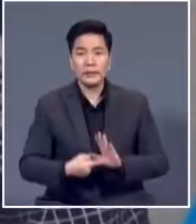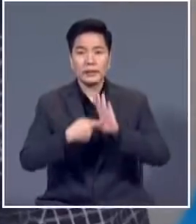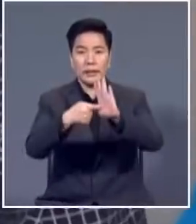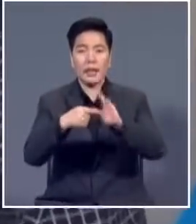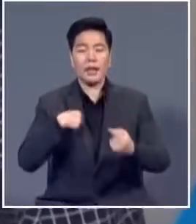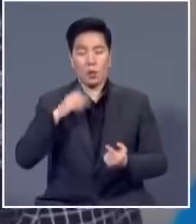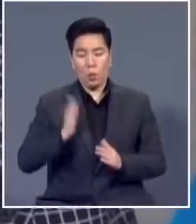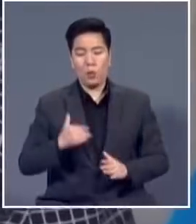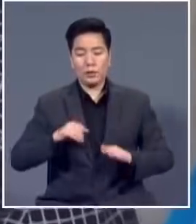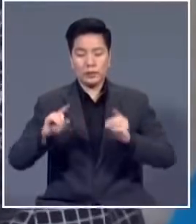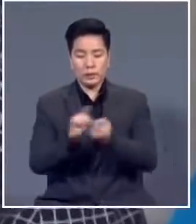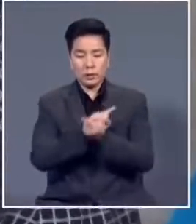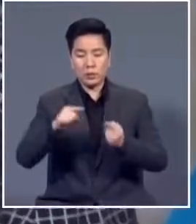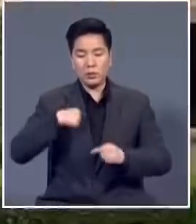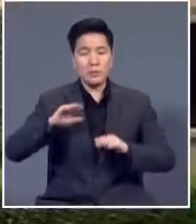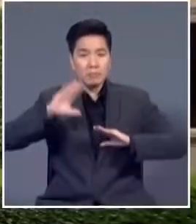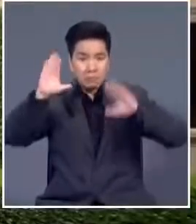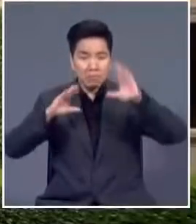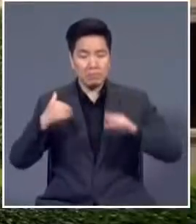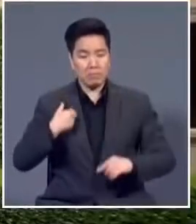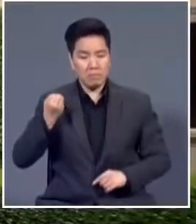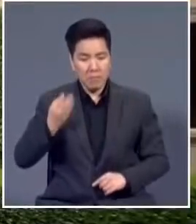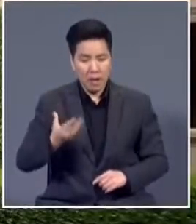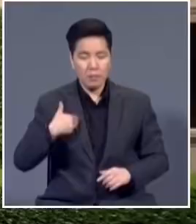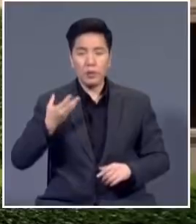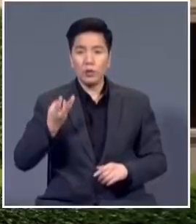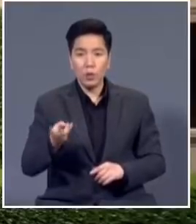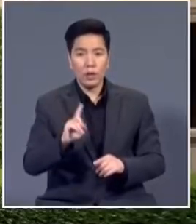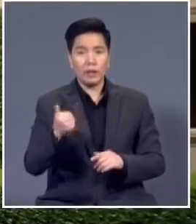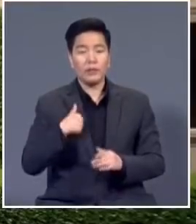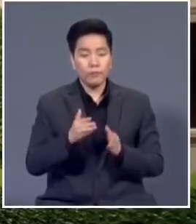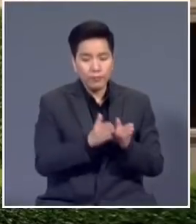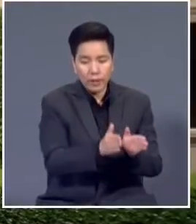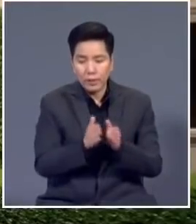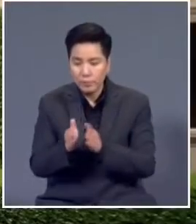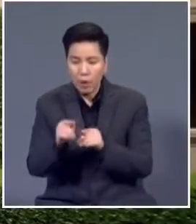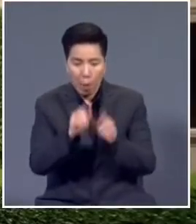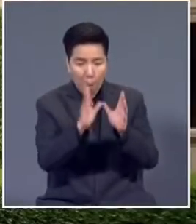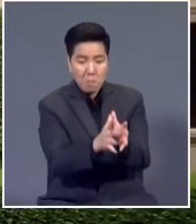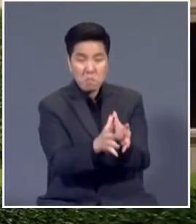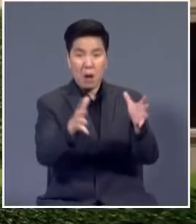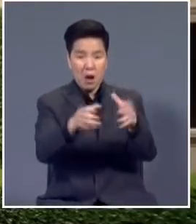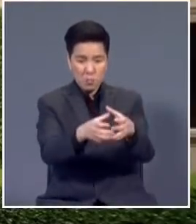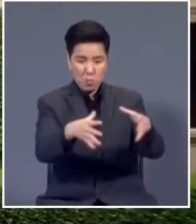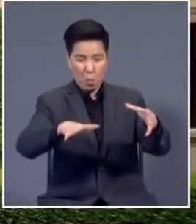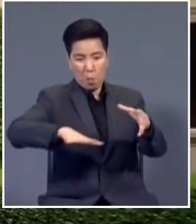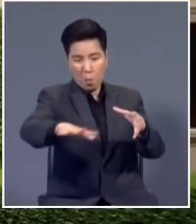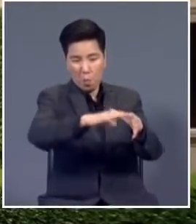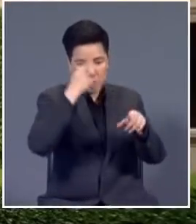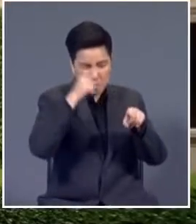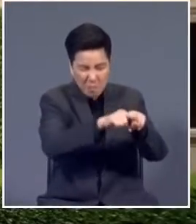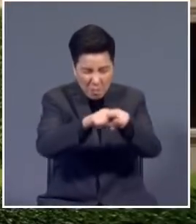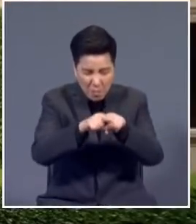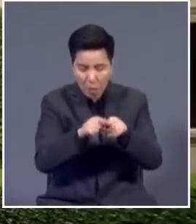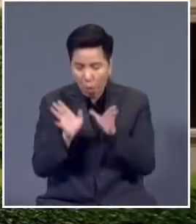เป็นประชาธิปไตยในสังคมนั้นๆว่ามีมากน้อยเพียงใดอย่างไรก็ตามทั้งสองฝ่ายไม่ว่าจะเสียงส่วนใหญ่เสียงส่วนน้อย